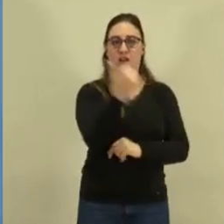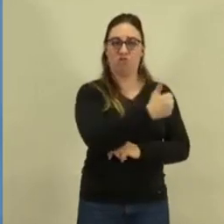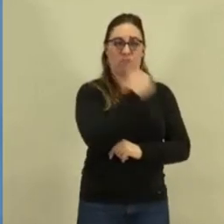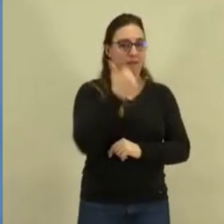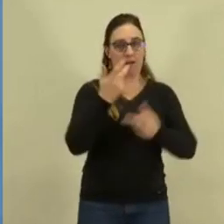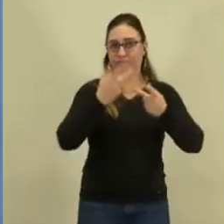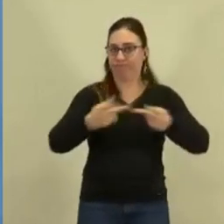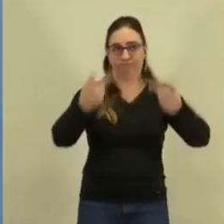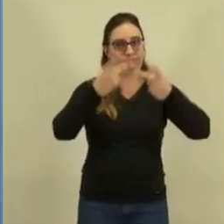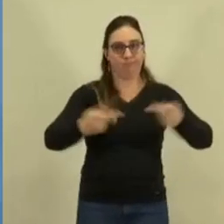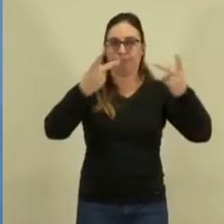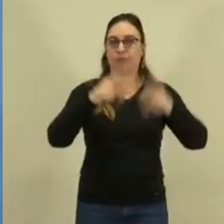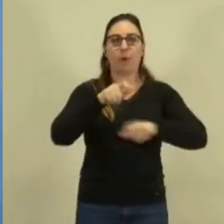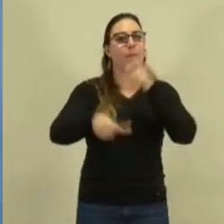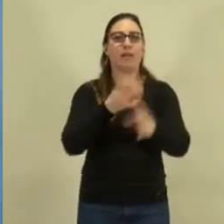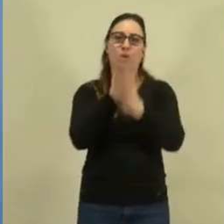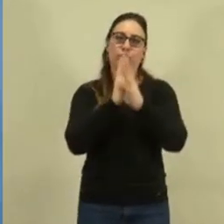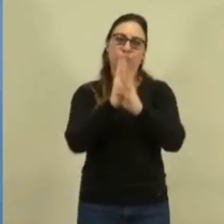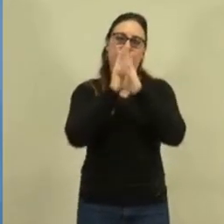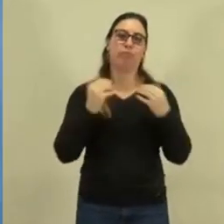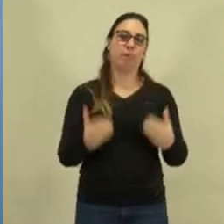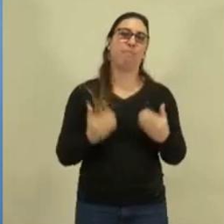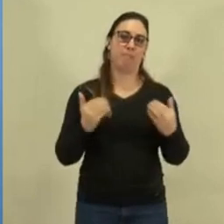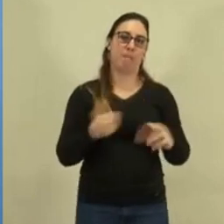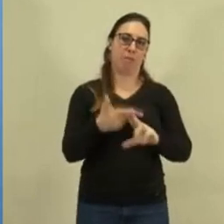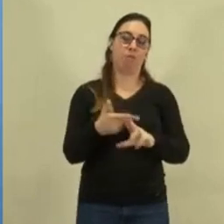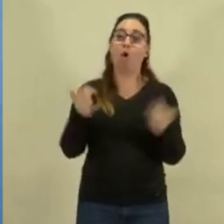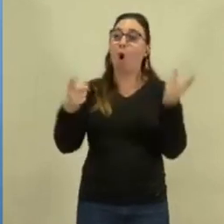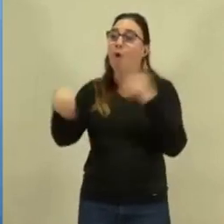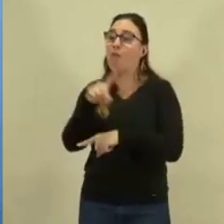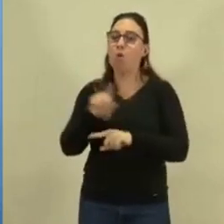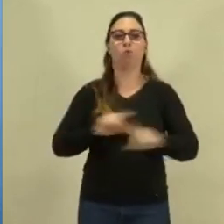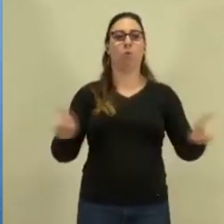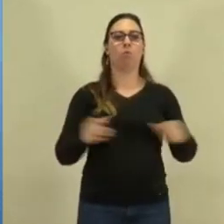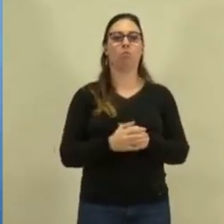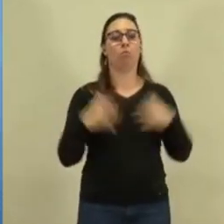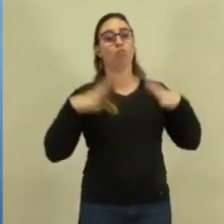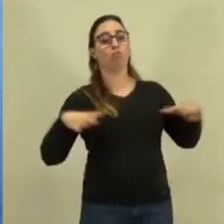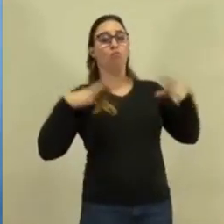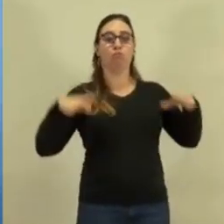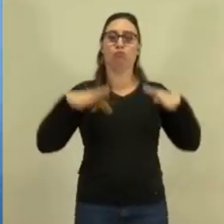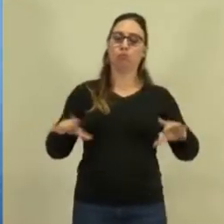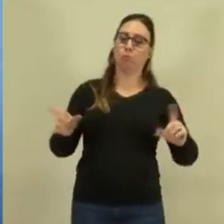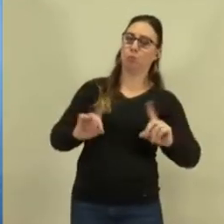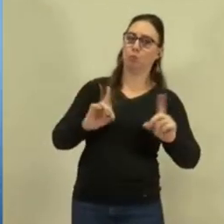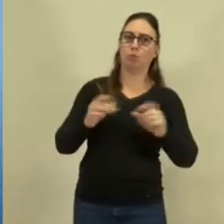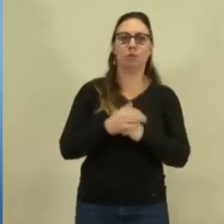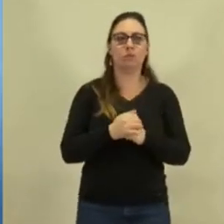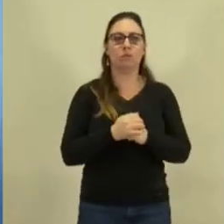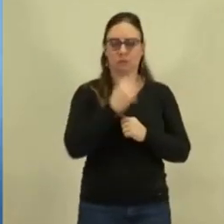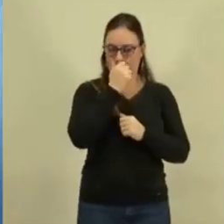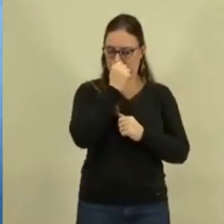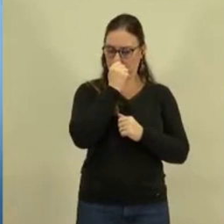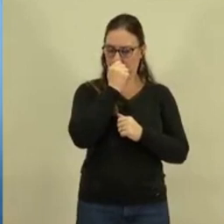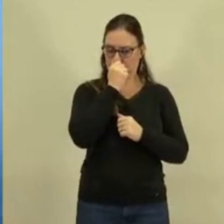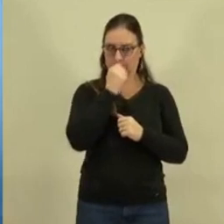personnes qu'ils reçoivent. Mais vous, non. Vous en dédouanez. Et vous repoussez